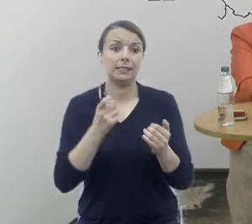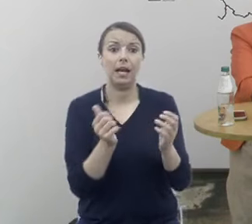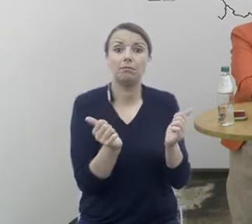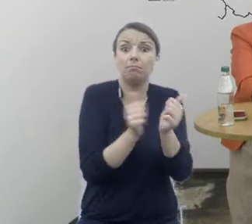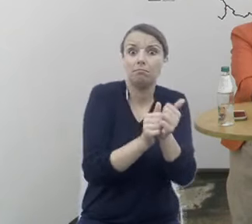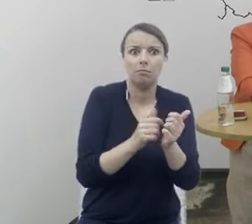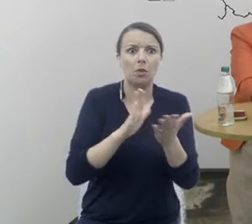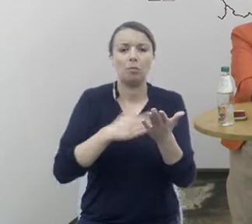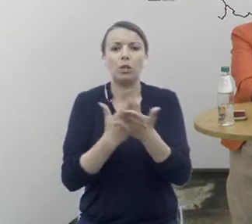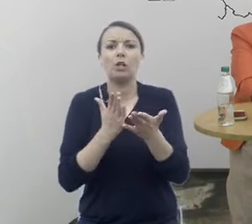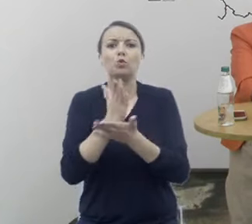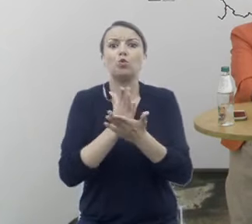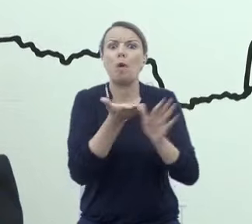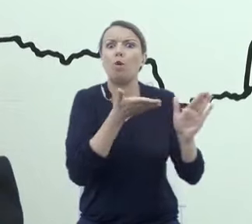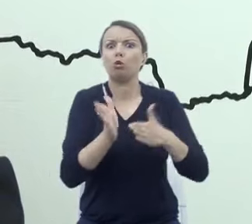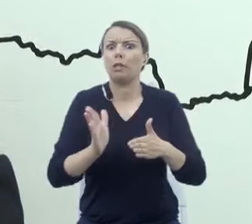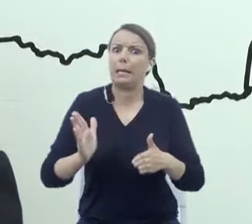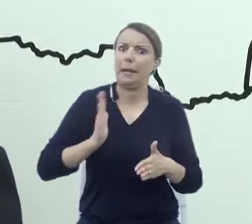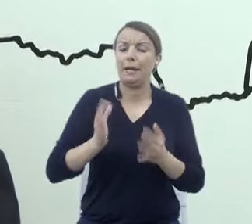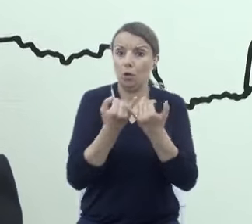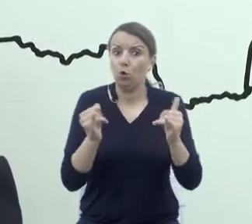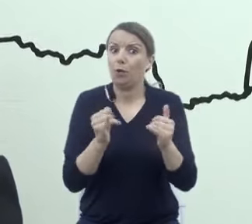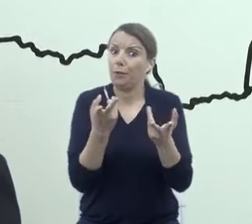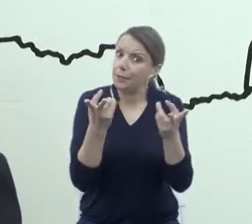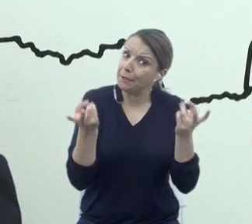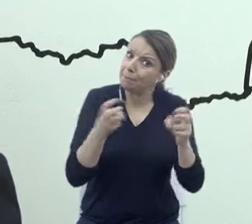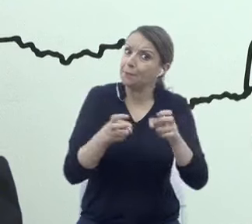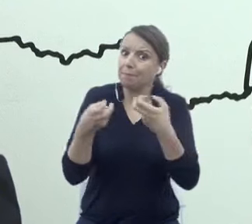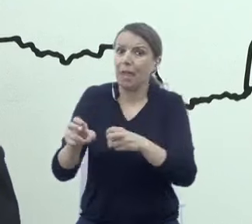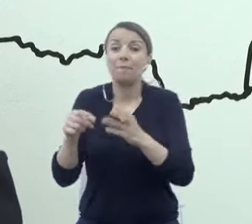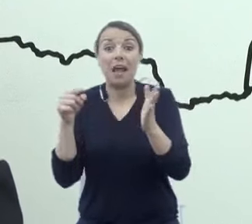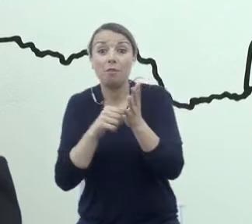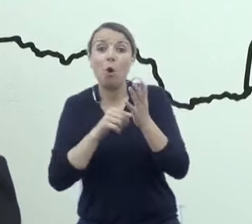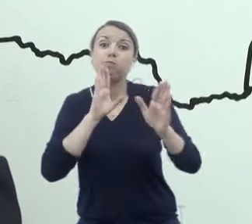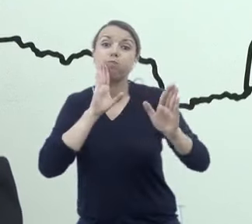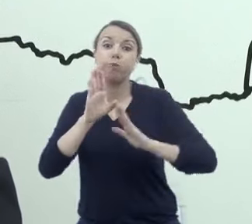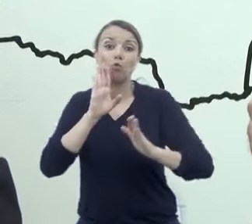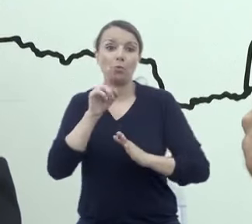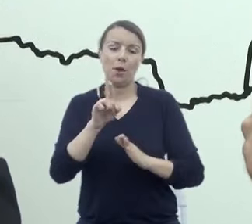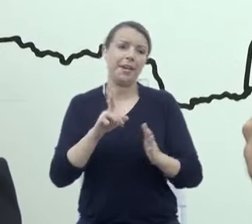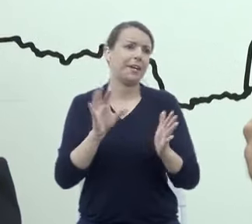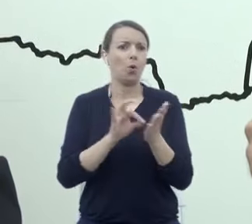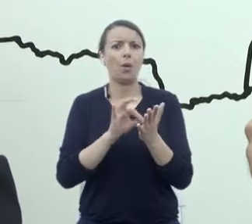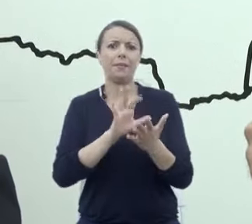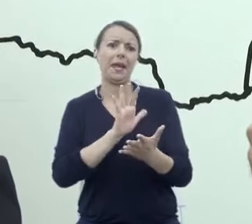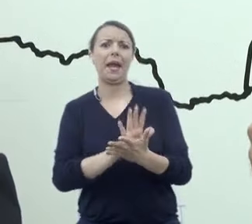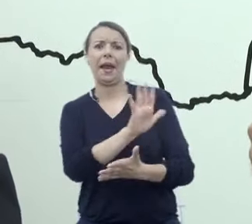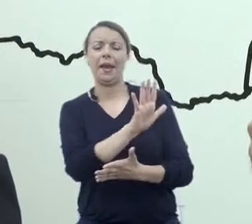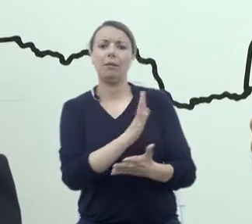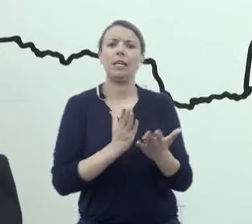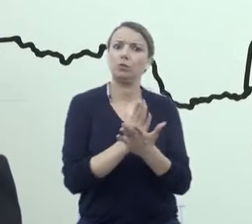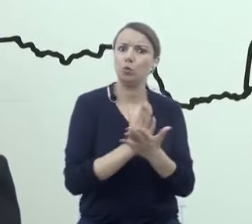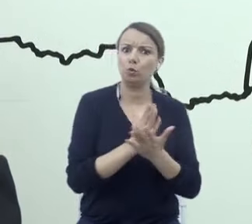porządkowe i w tym sensie jest to rodzaj takiej policji, straży porządkowej. Tak należy